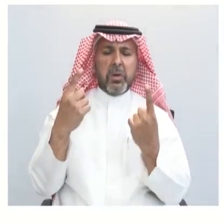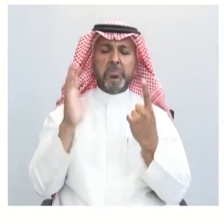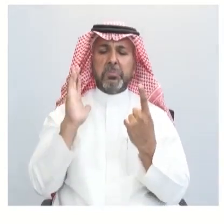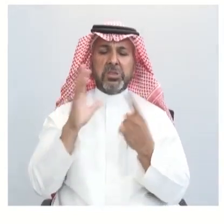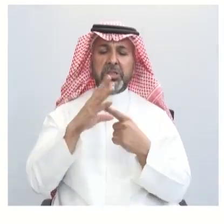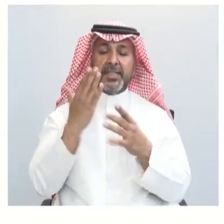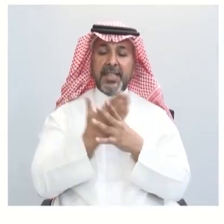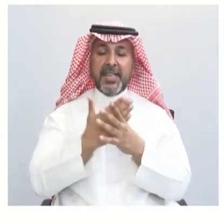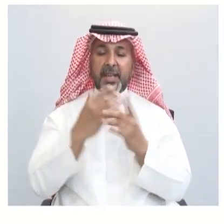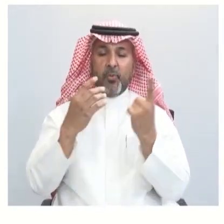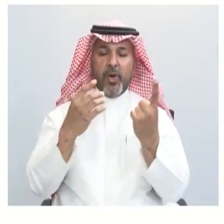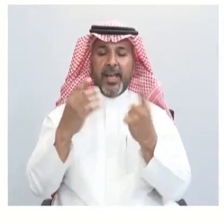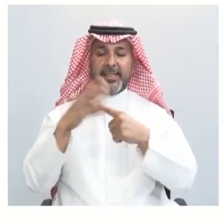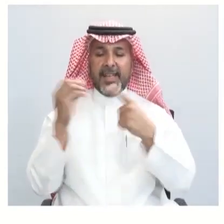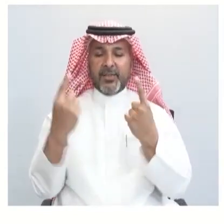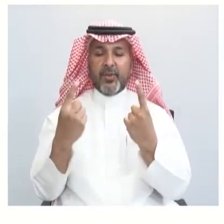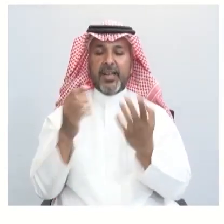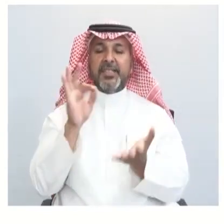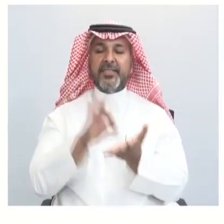مباشره لكن